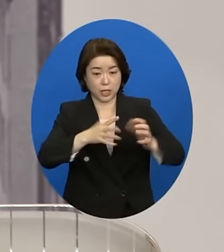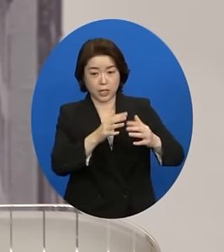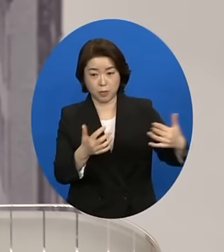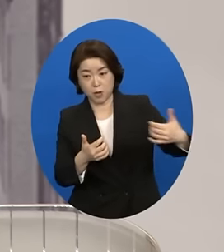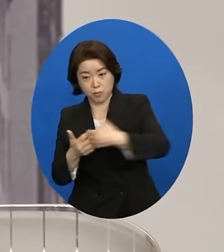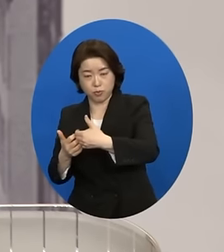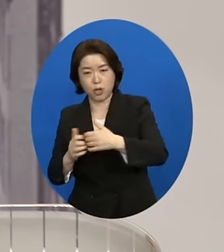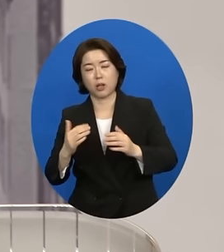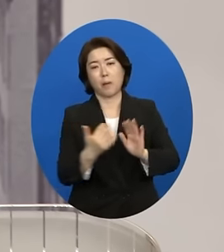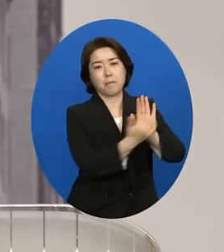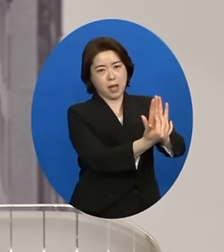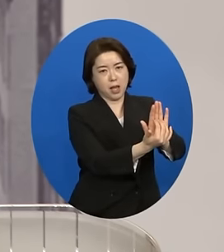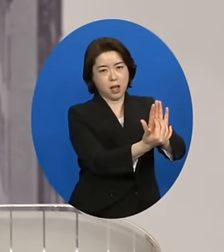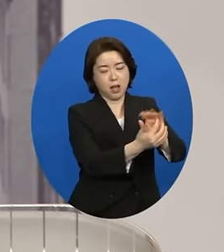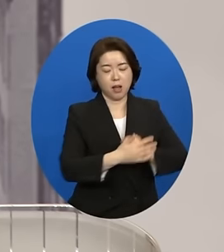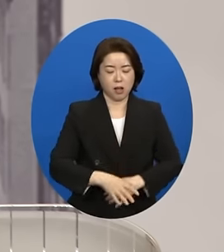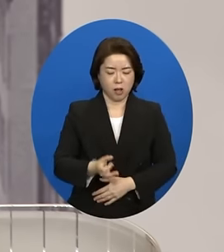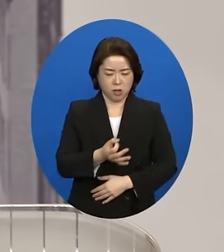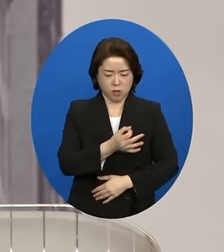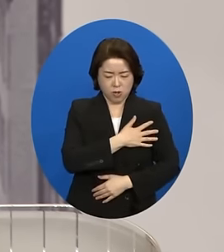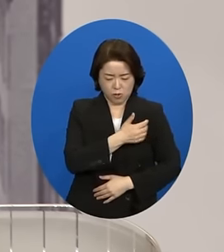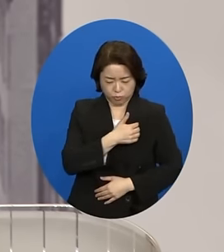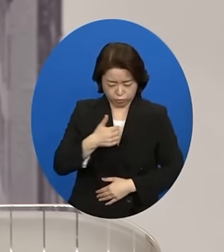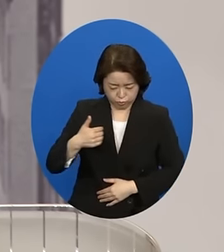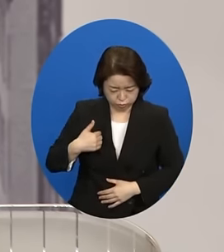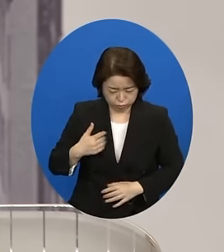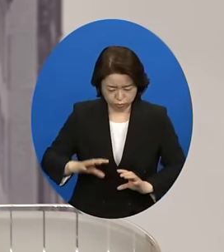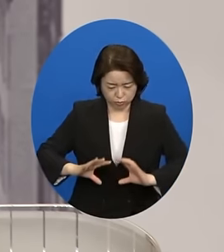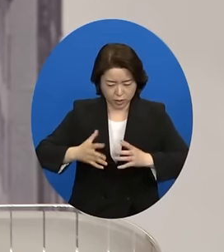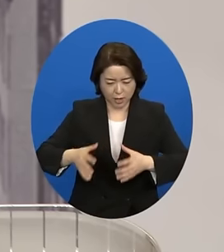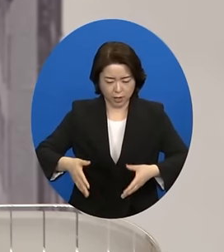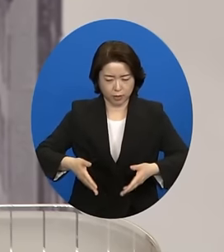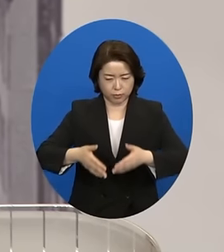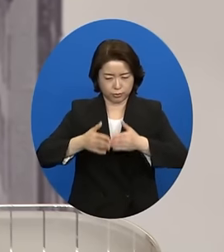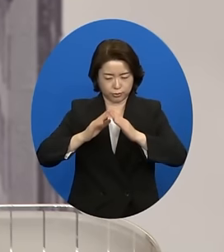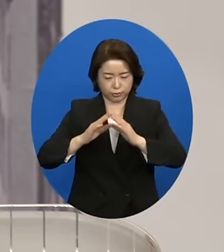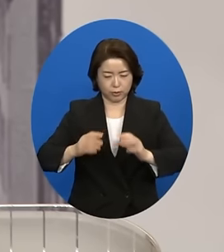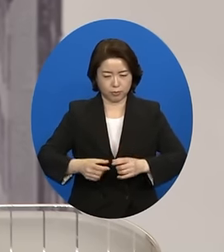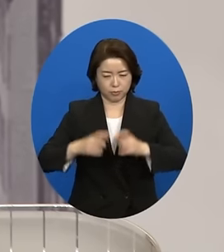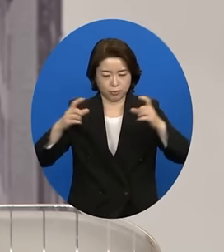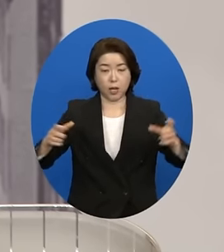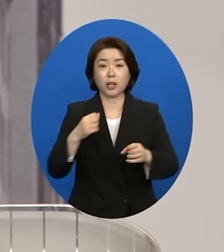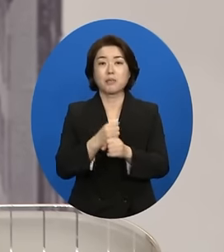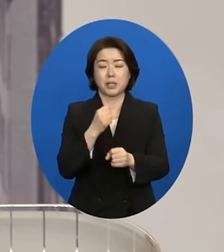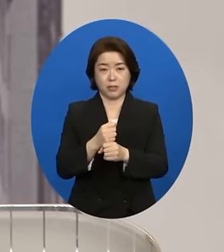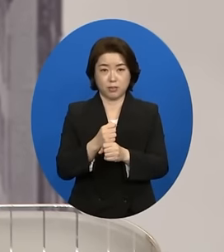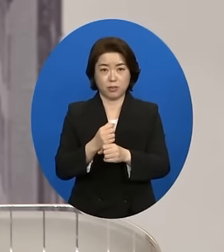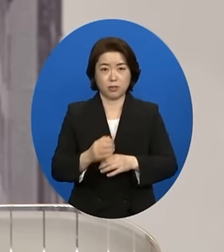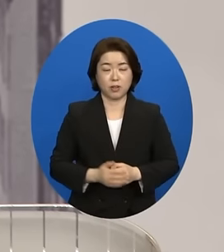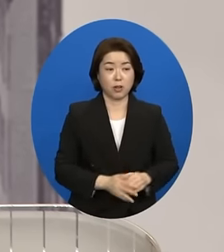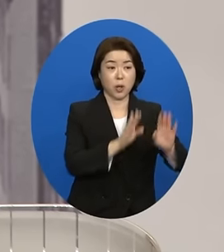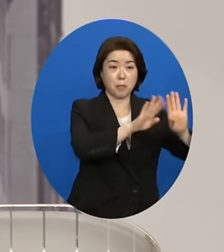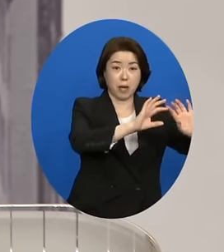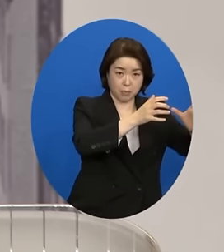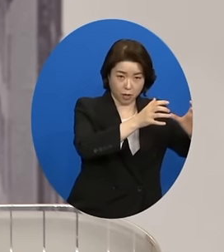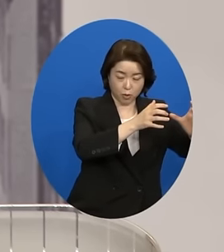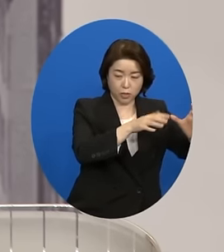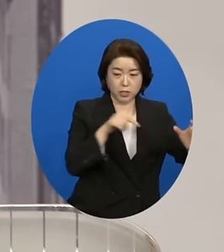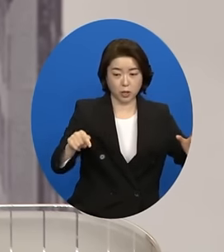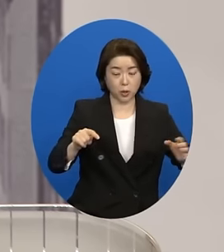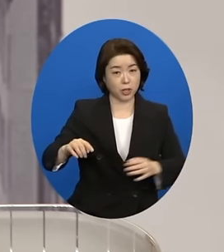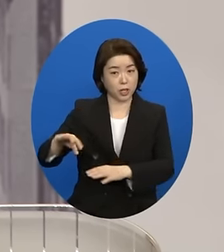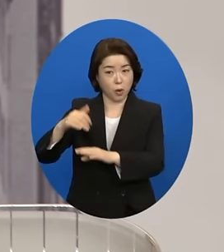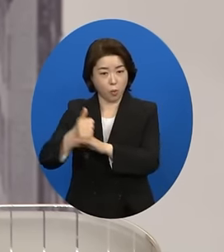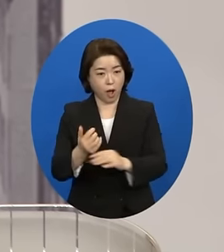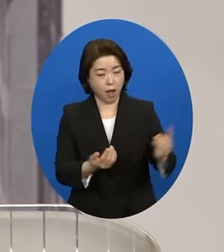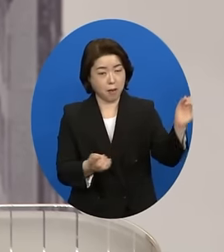부어주셨습니다. 풍성하게 해주셨어요. 그 소식을 듣고 바벨론의 사절단이 찾아왔어요. 바벨론에서. 그래서